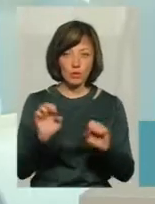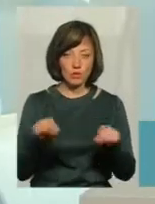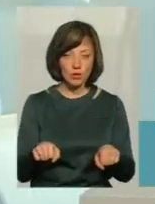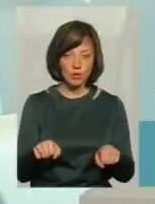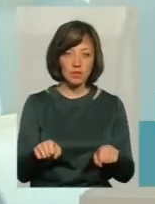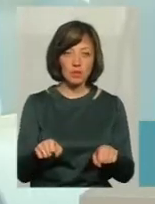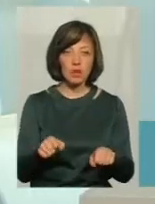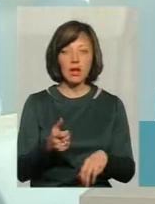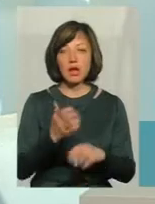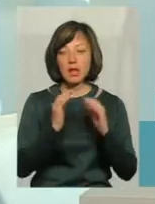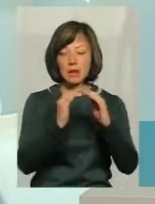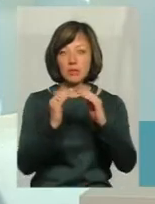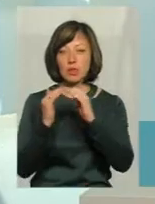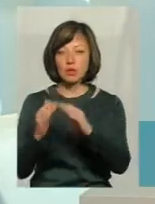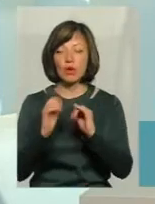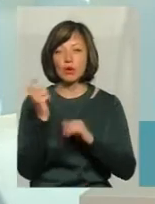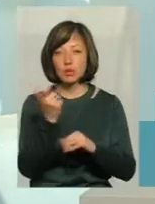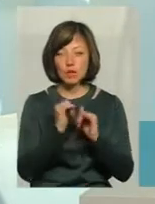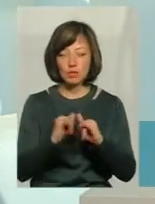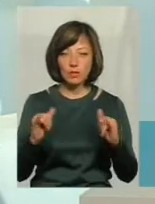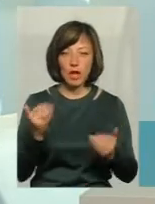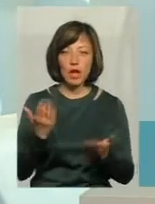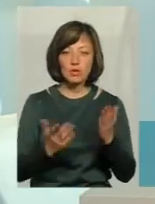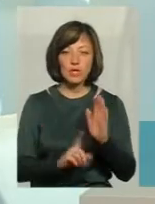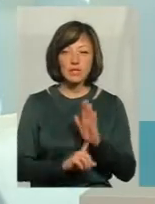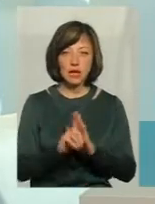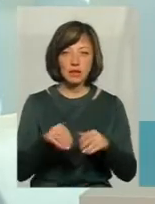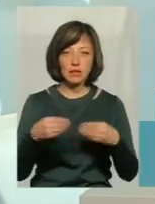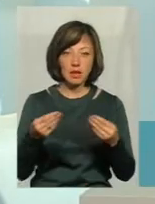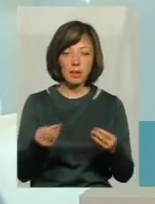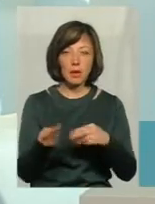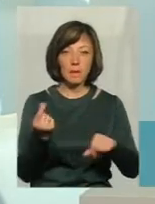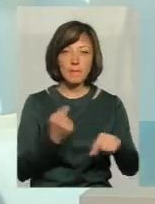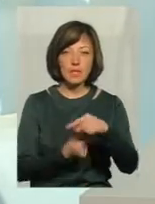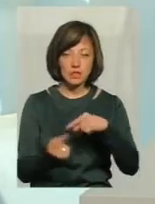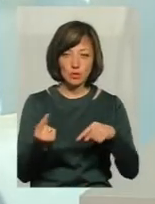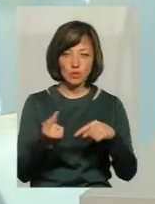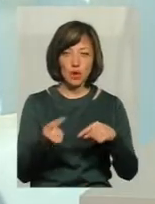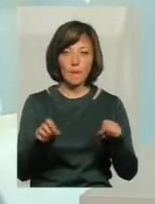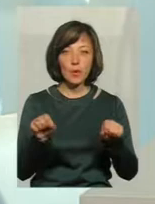знаю, тепличне господарство розбудовувати. Тобто, якщо ми на старті даємо бізнесу